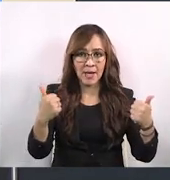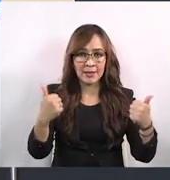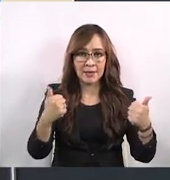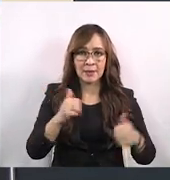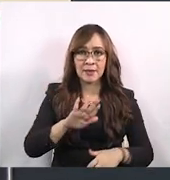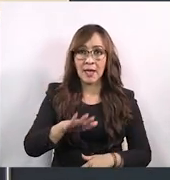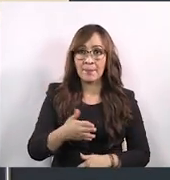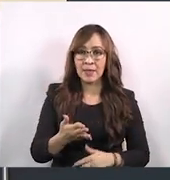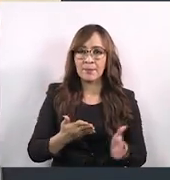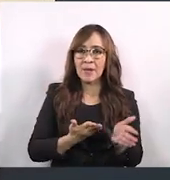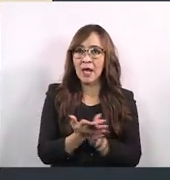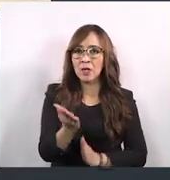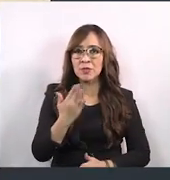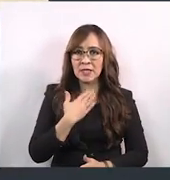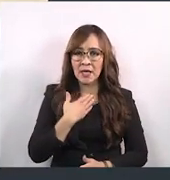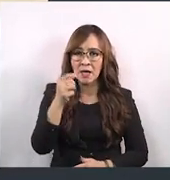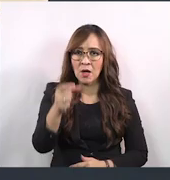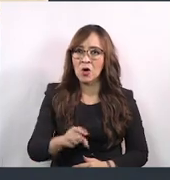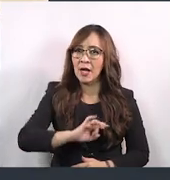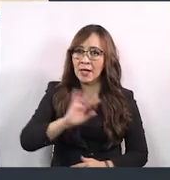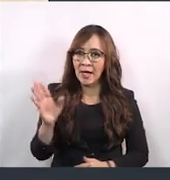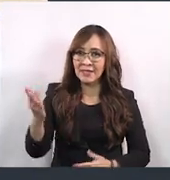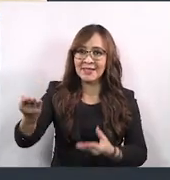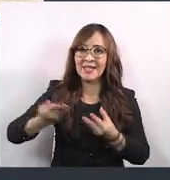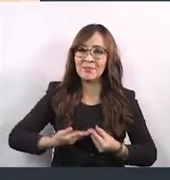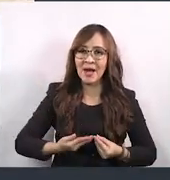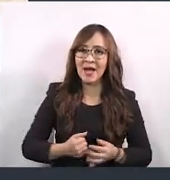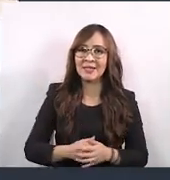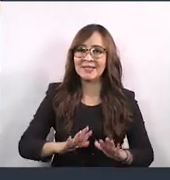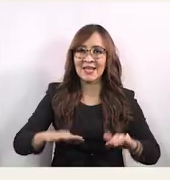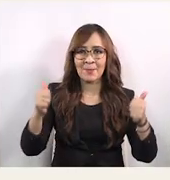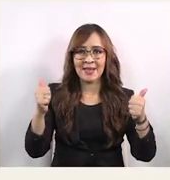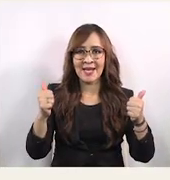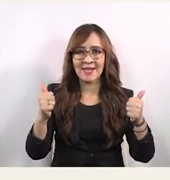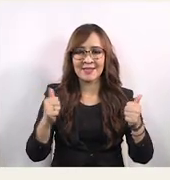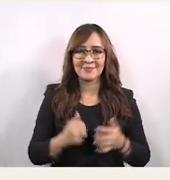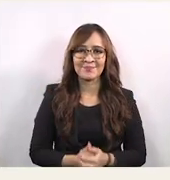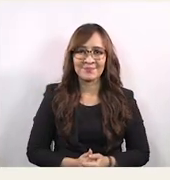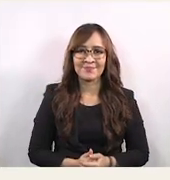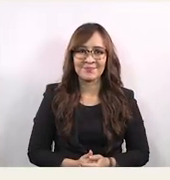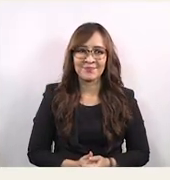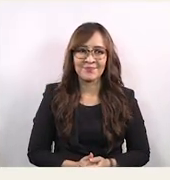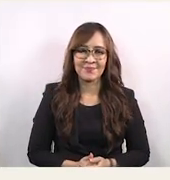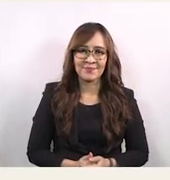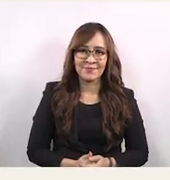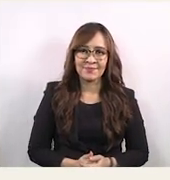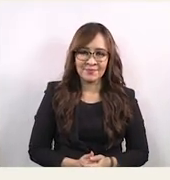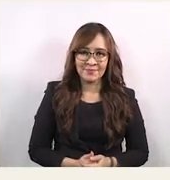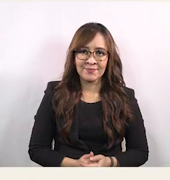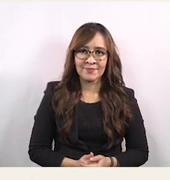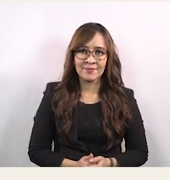Hai tetapi lewat saya Hai orang lain menerima keselamatan itu juga tak Annabelle dan yang terakhir saya udah pemain musiknya juga